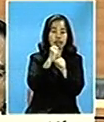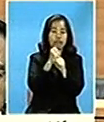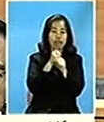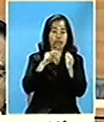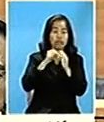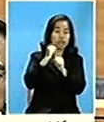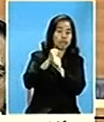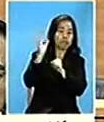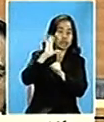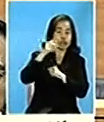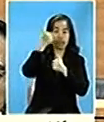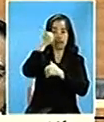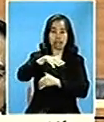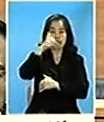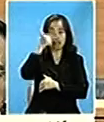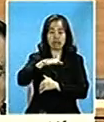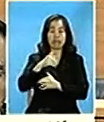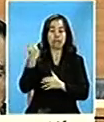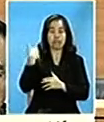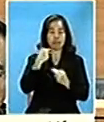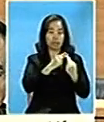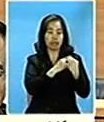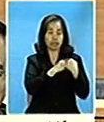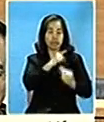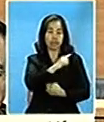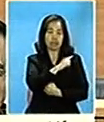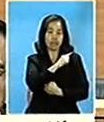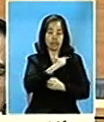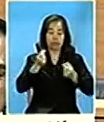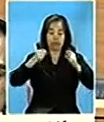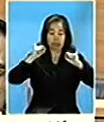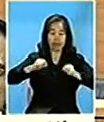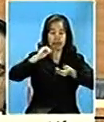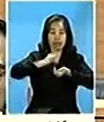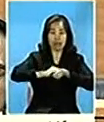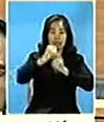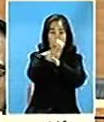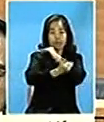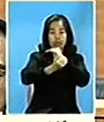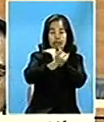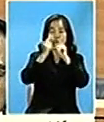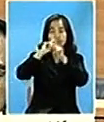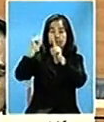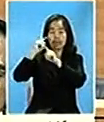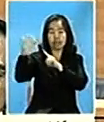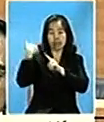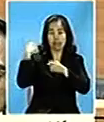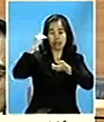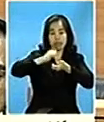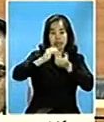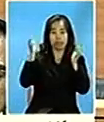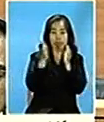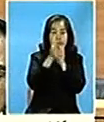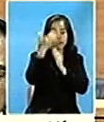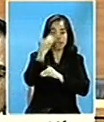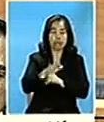มัดนะคะเรามีภาระพันธกรณีกับองค์การระหว่างประเทศนะคะจริ